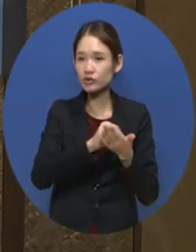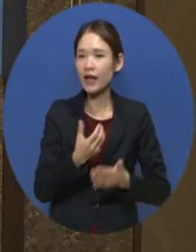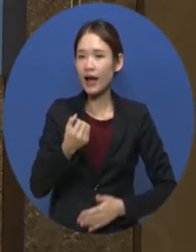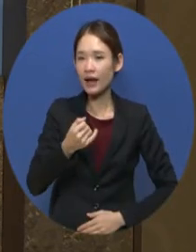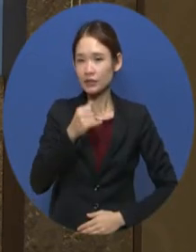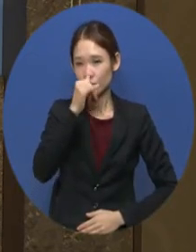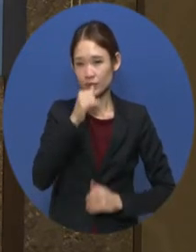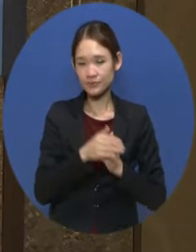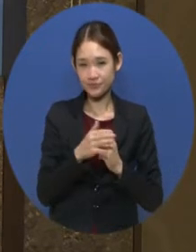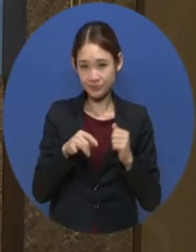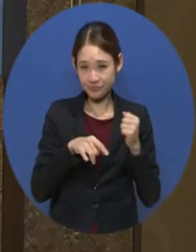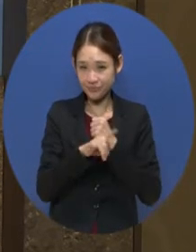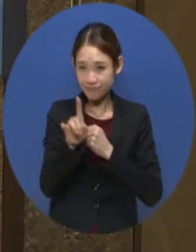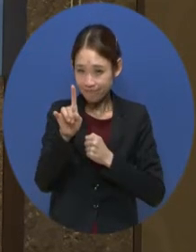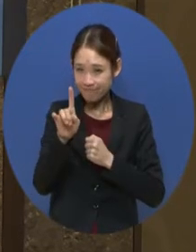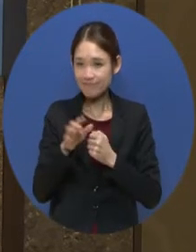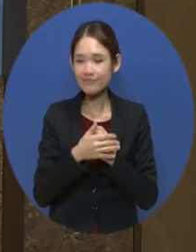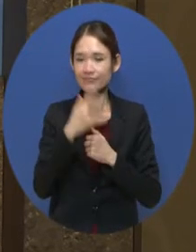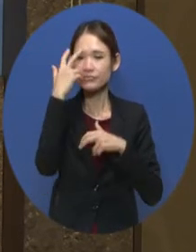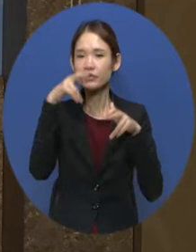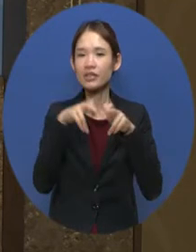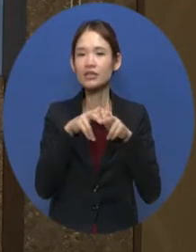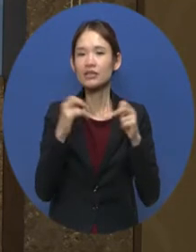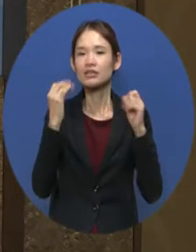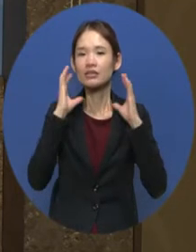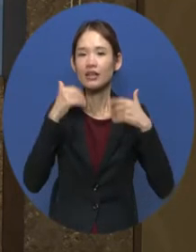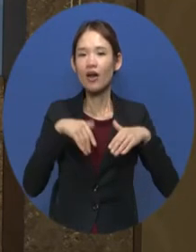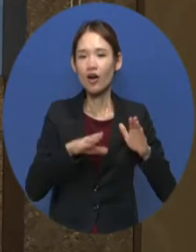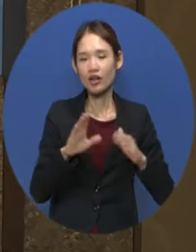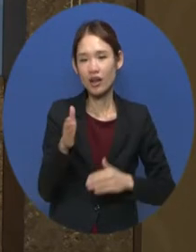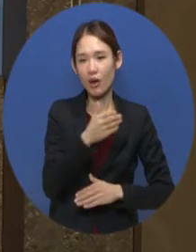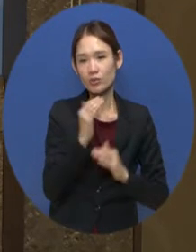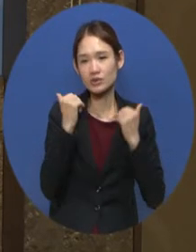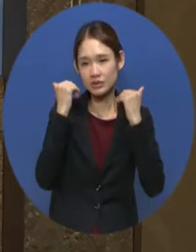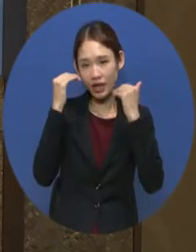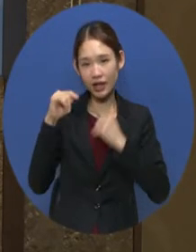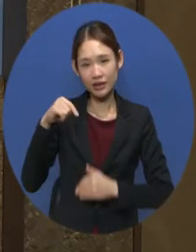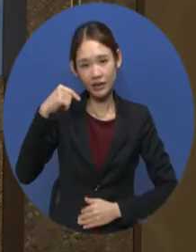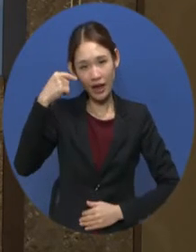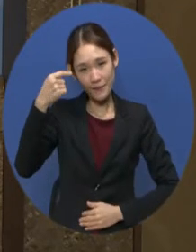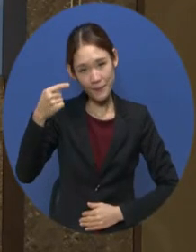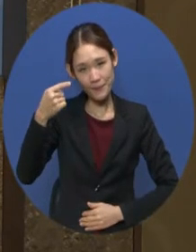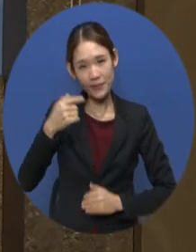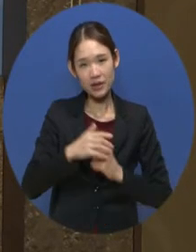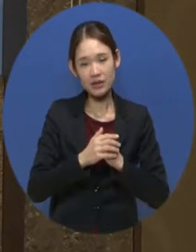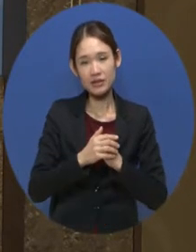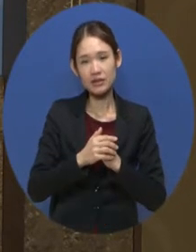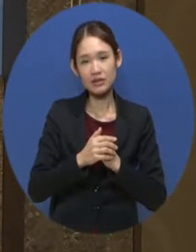있는데요. 네. 이 뜻이 뭐냐면은 시각장애인으로 태어나서부터 그다음에 나중에